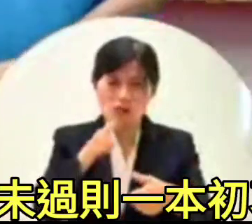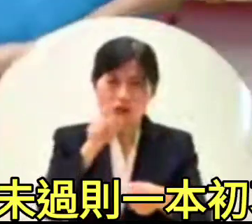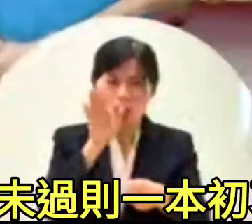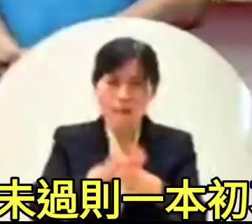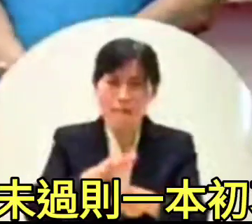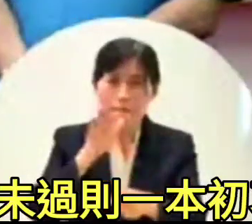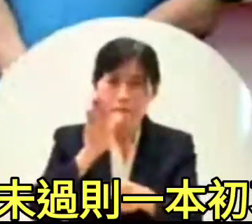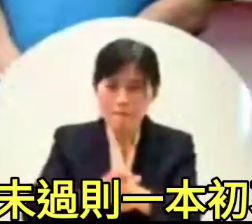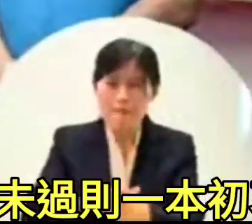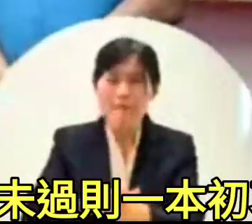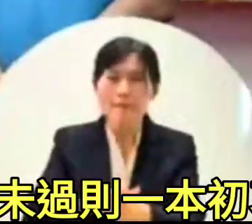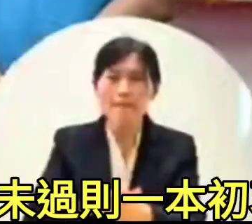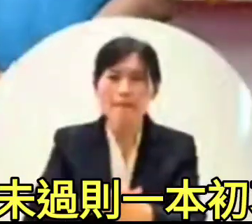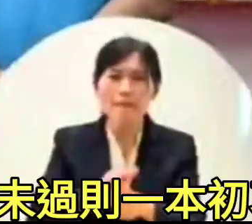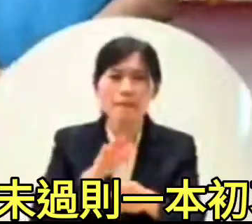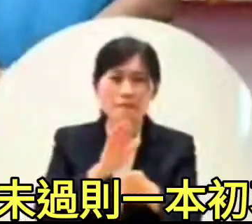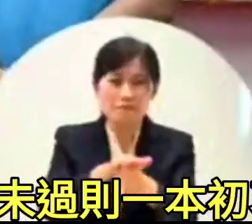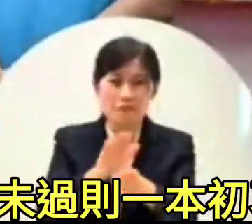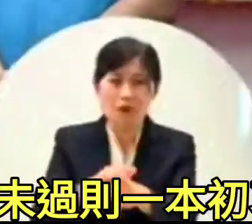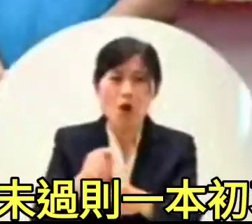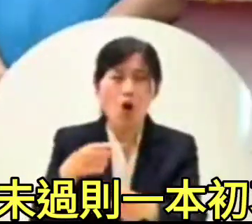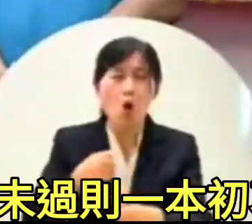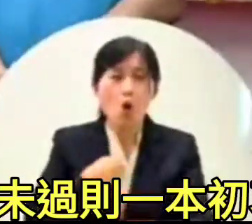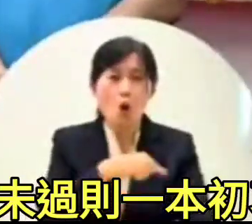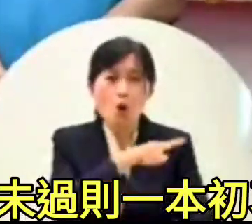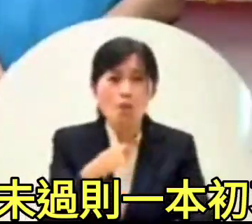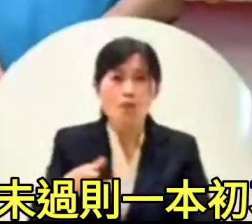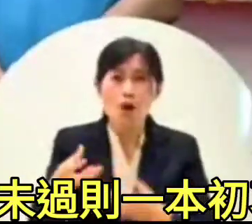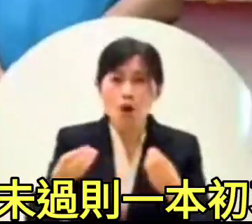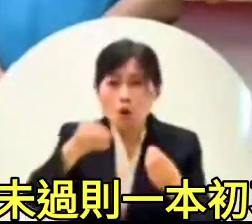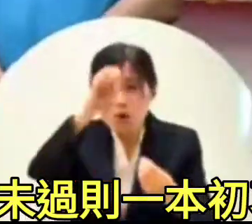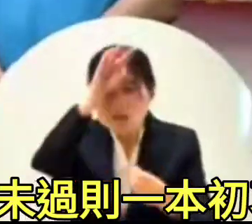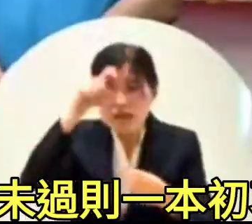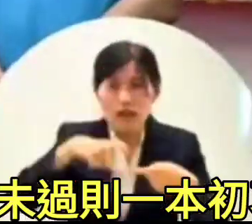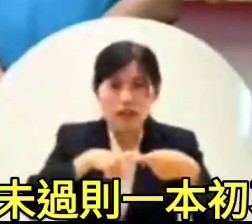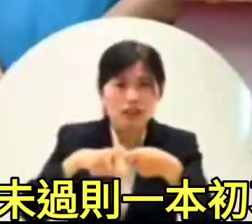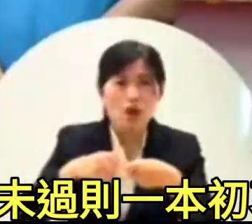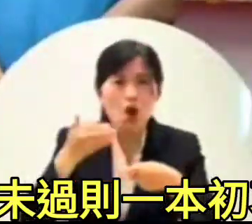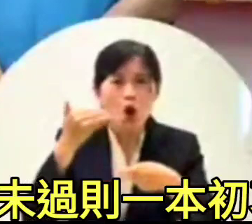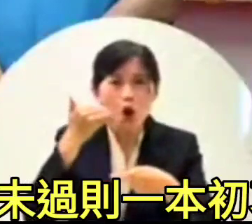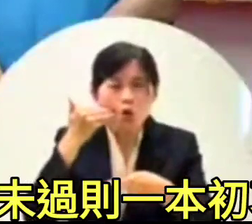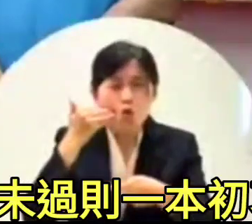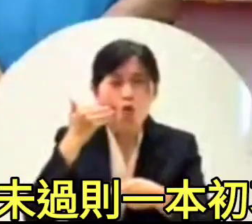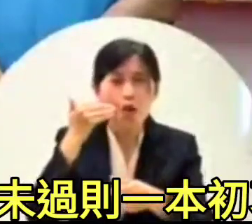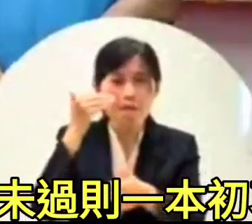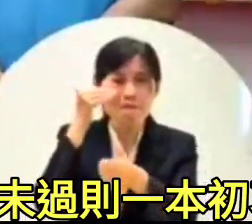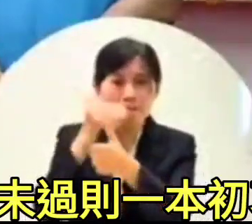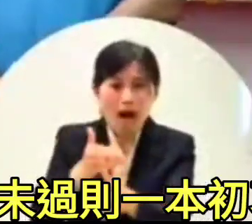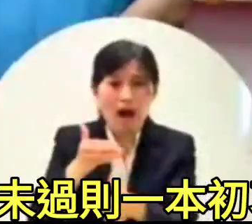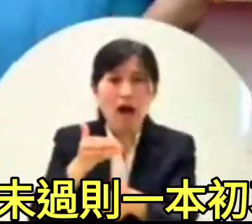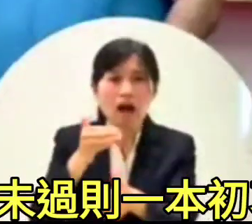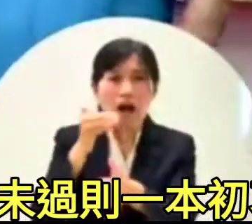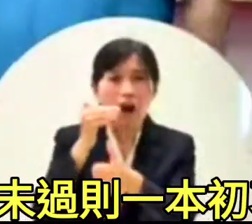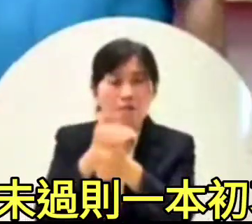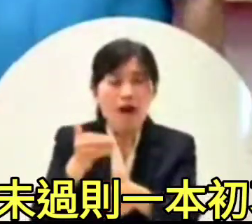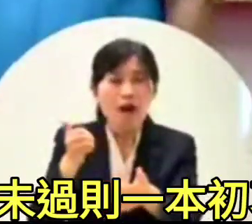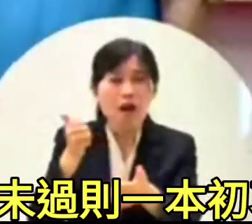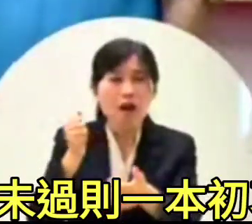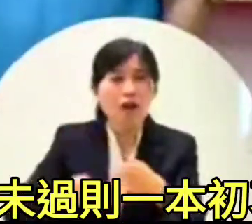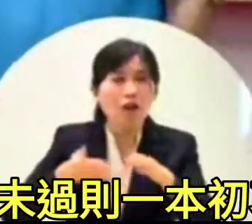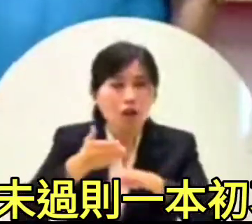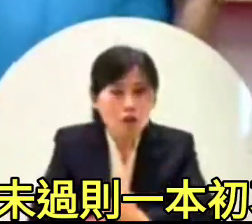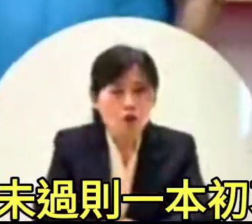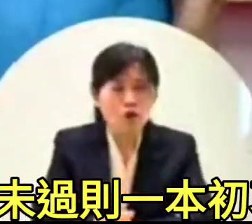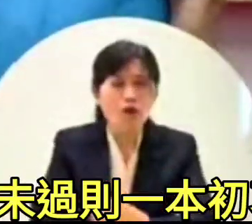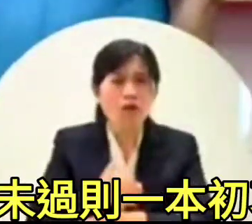努力。那我们无党联盟很关心的，万一真的罢免通过了哈，那么多期待你的人，那么